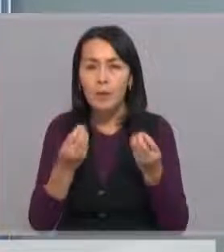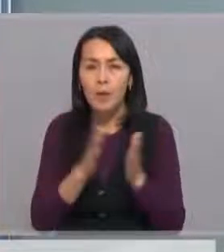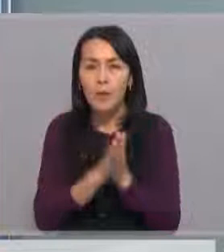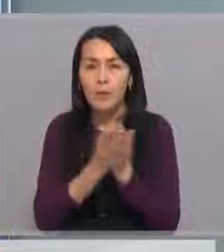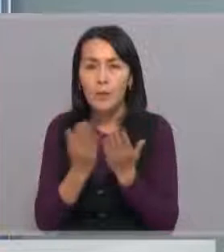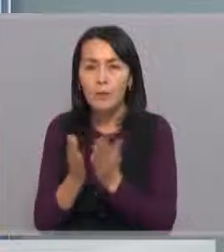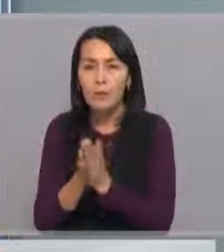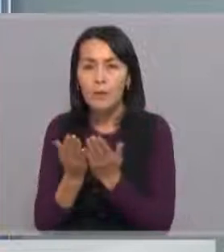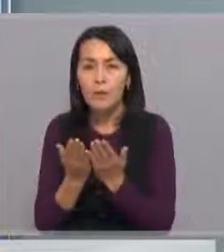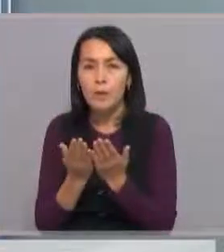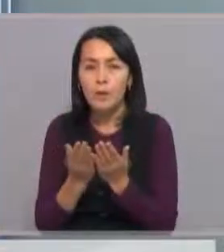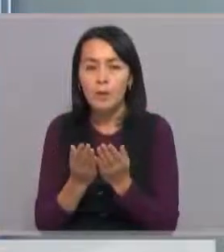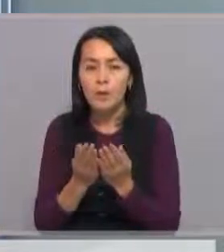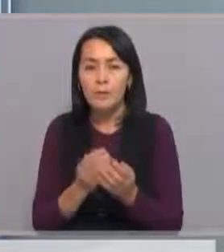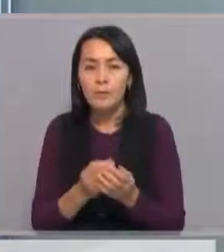брошюралар,